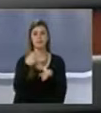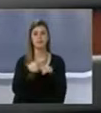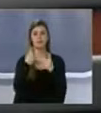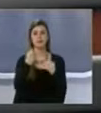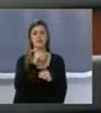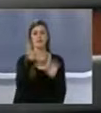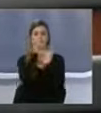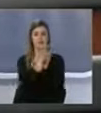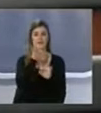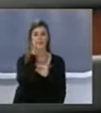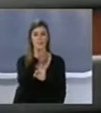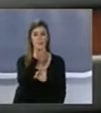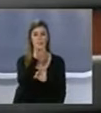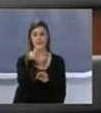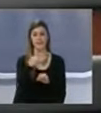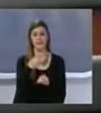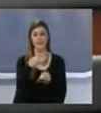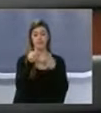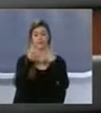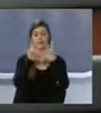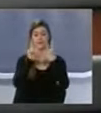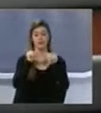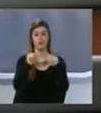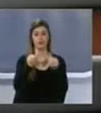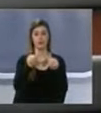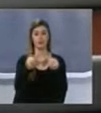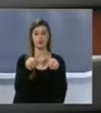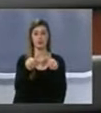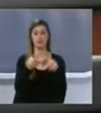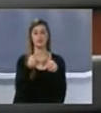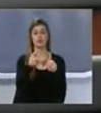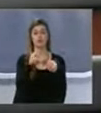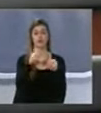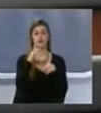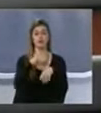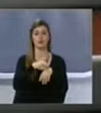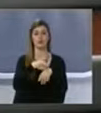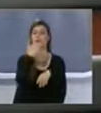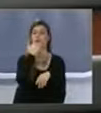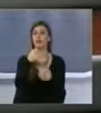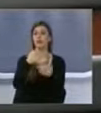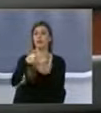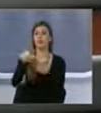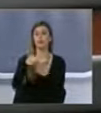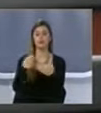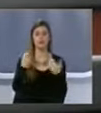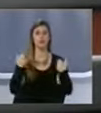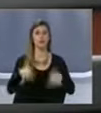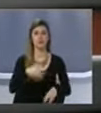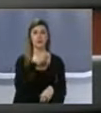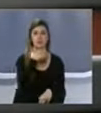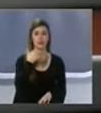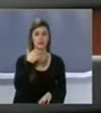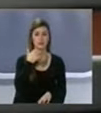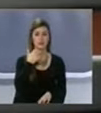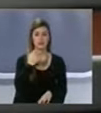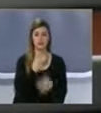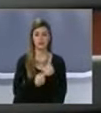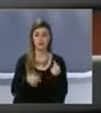cilësore. Kosto e lartë e shërbimeve në klinikat private do të kushtoj buxhetit të varfër të qytetarit të Kosovës.